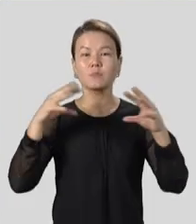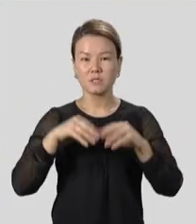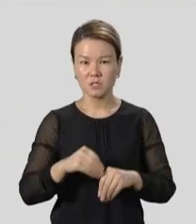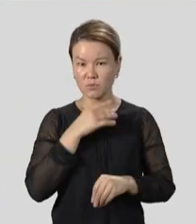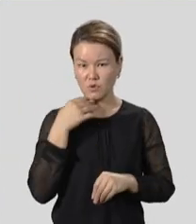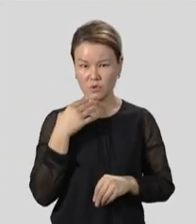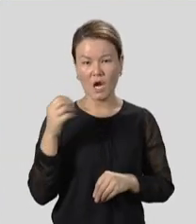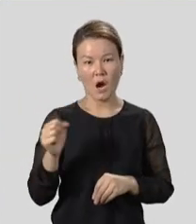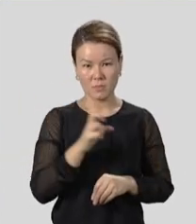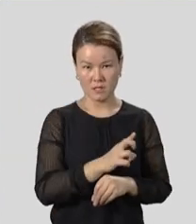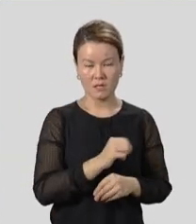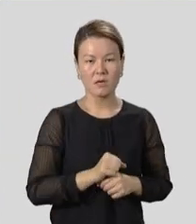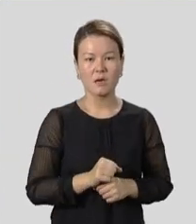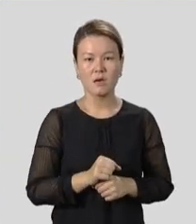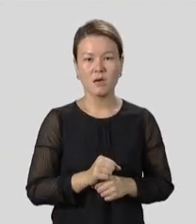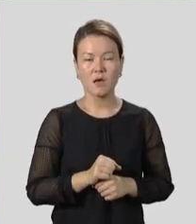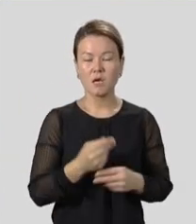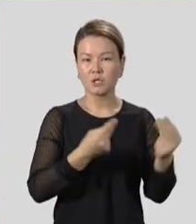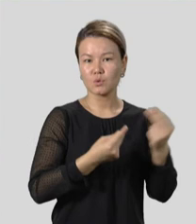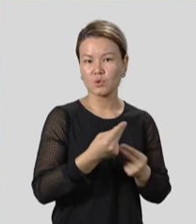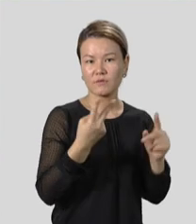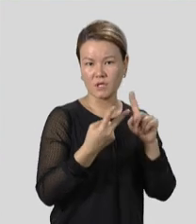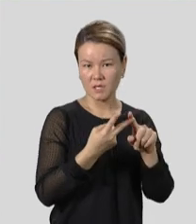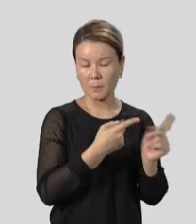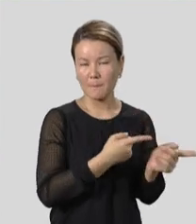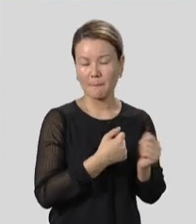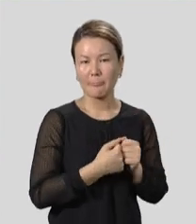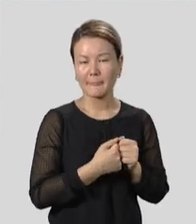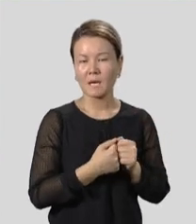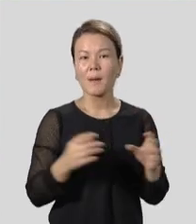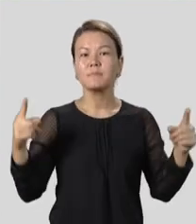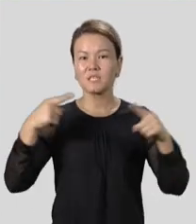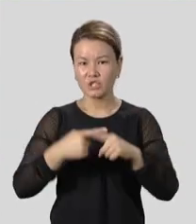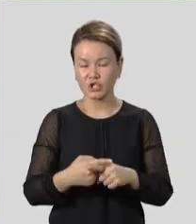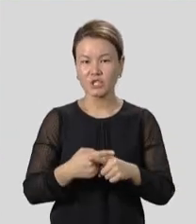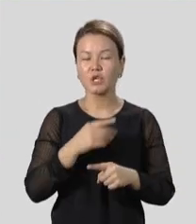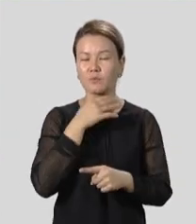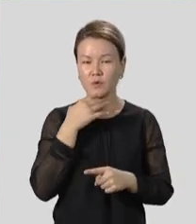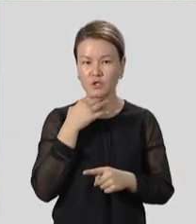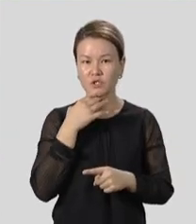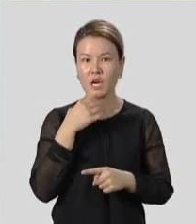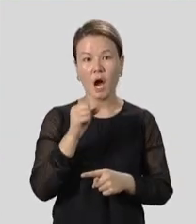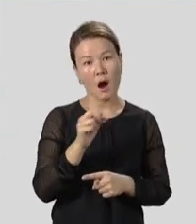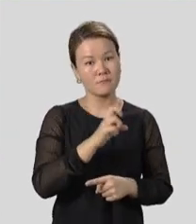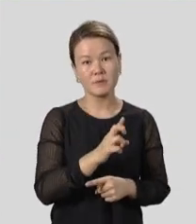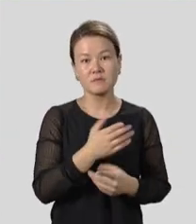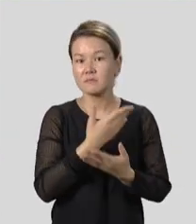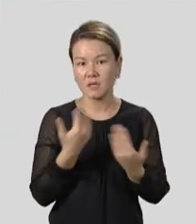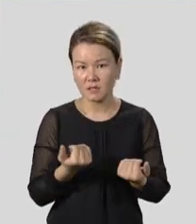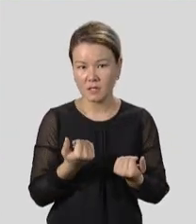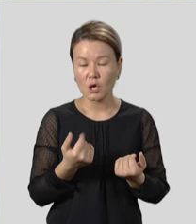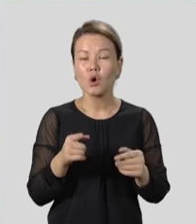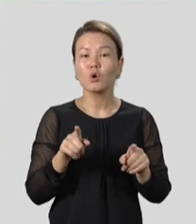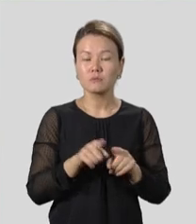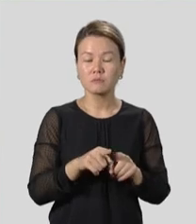Объединение множеств А и Б. Рисунок второй. Пересечения множеств А и Б нет. То есть